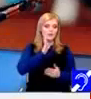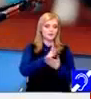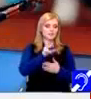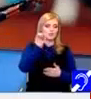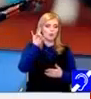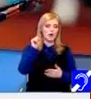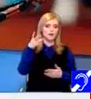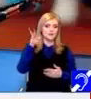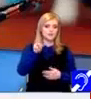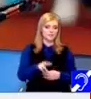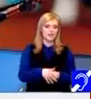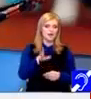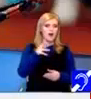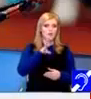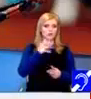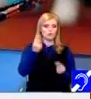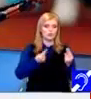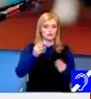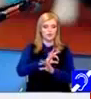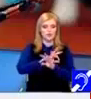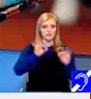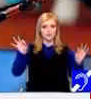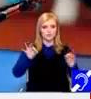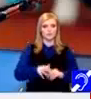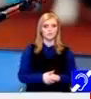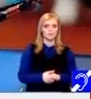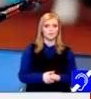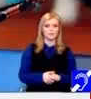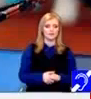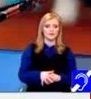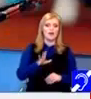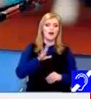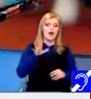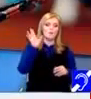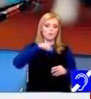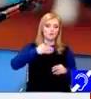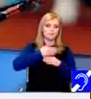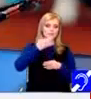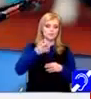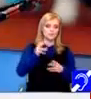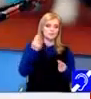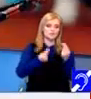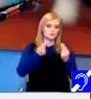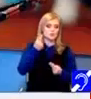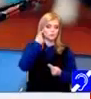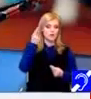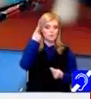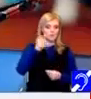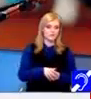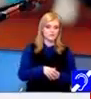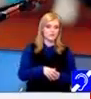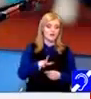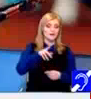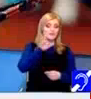decisiv, dar Simona a revenit senzațional și a obținut calificarea în penultimul act, unde o va întâlni pe japoneza Osaka. Nici nu știu